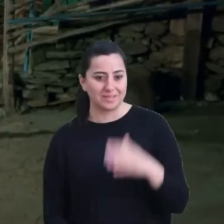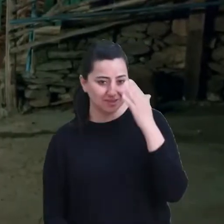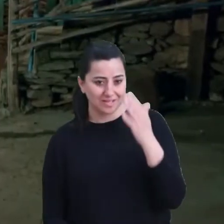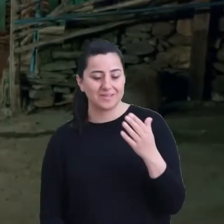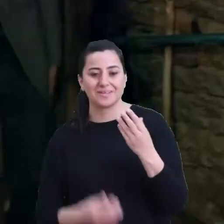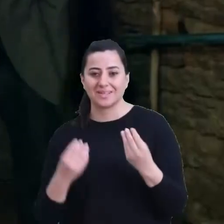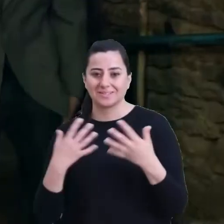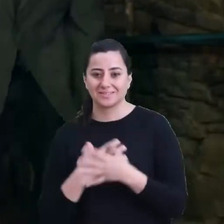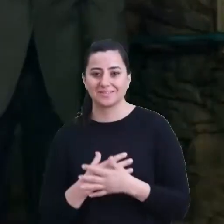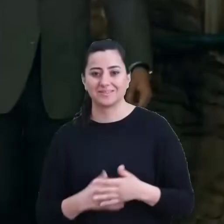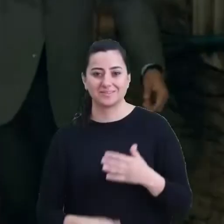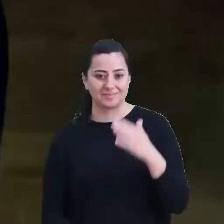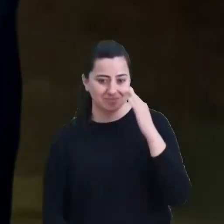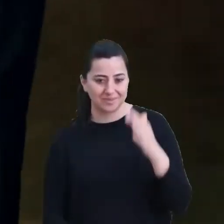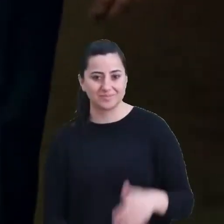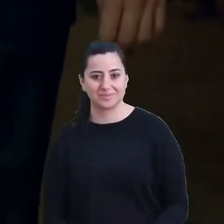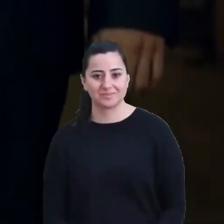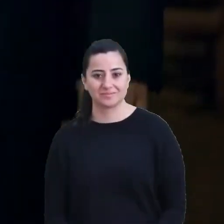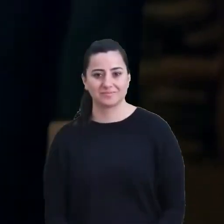Selamünaleyküm. İyi akşamlar. Merhaba.